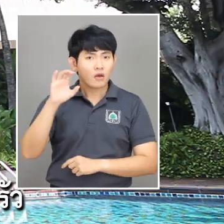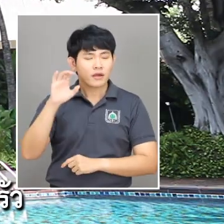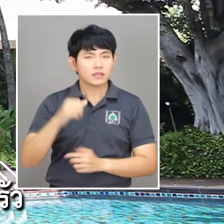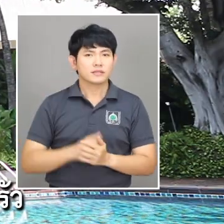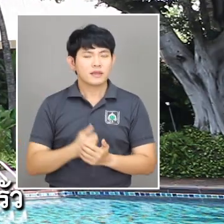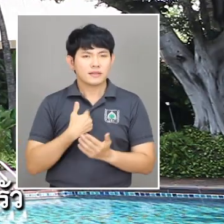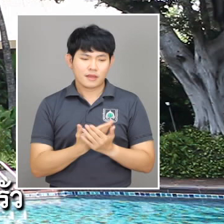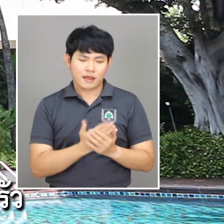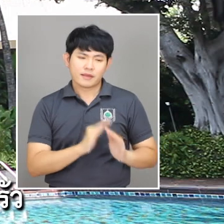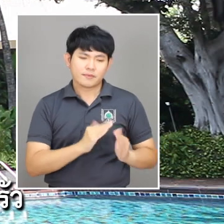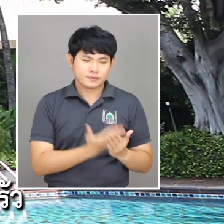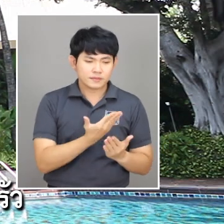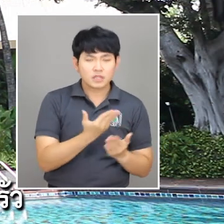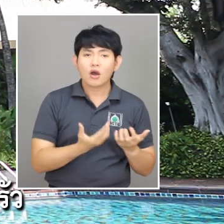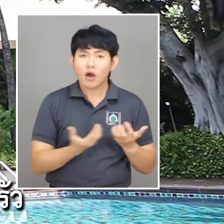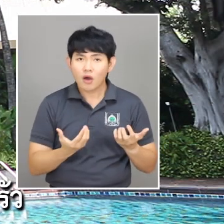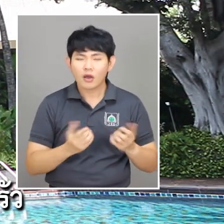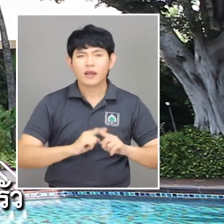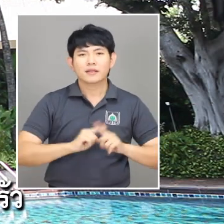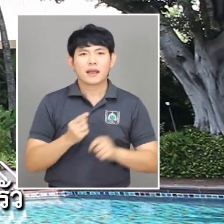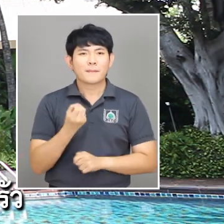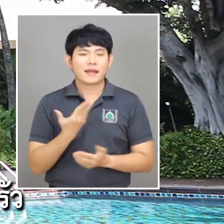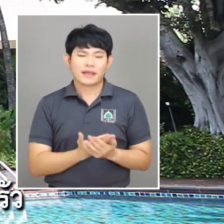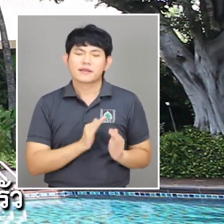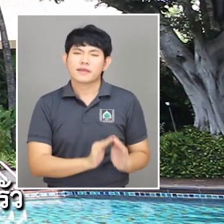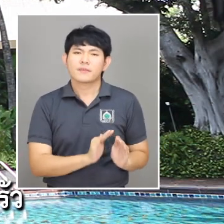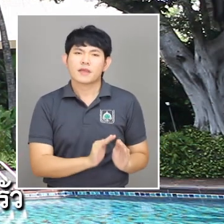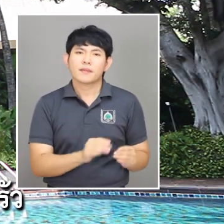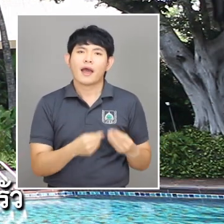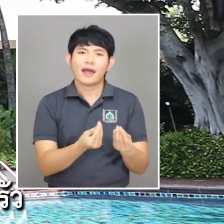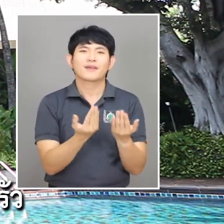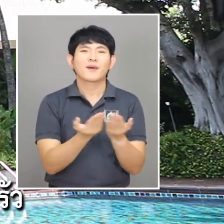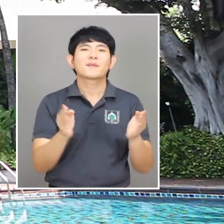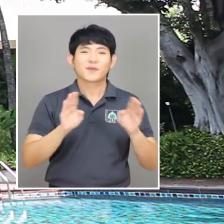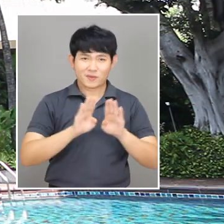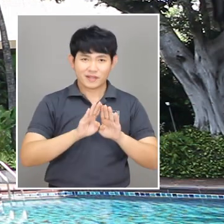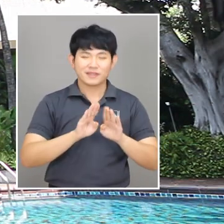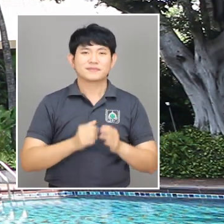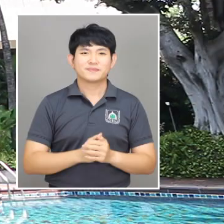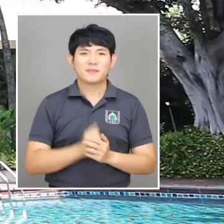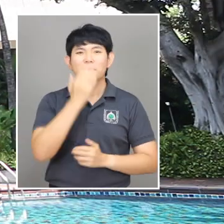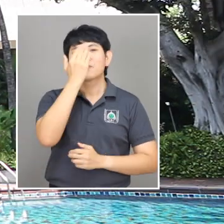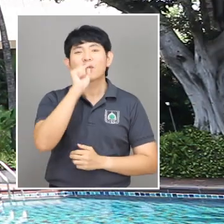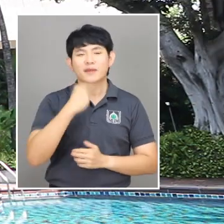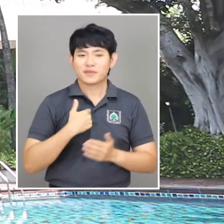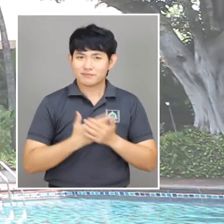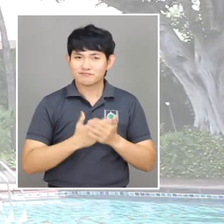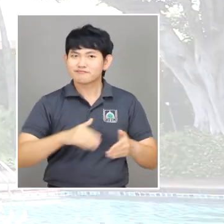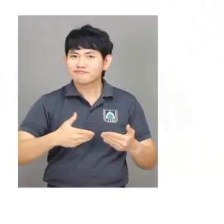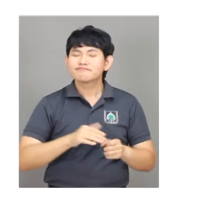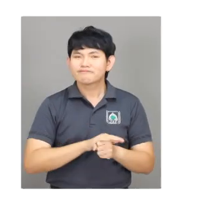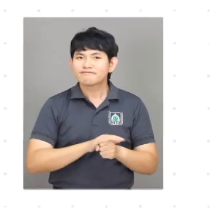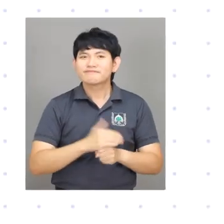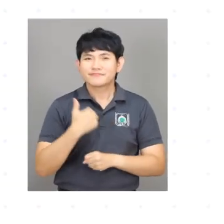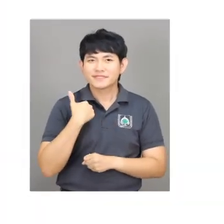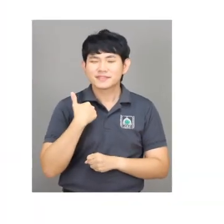าซื้อของบ้างแต่ส่วนใหญ่ก็รวมๆไว้ให้กับครอบครัวบ้างค่ะเพราะเราพอมีรายได้เนาะ